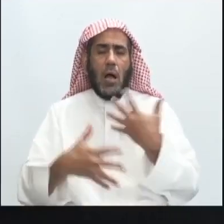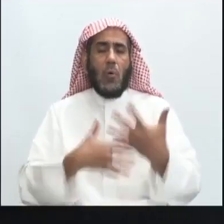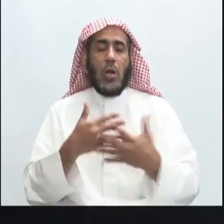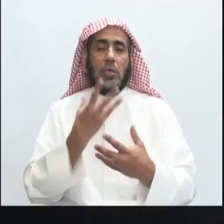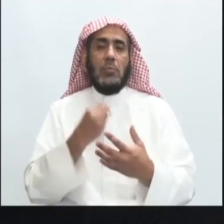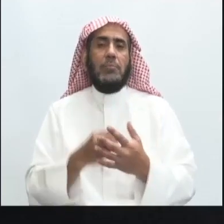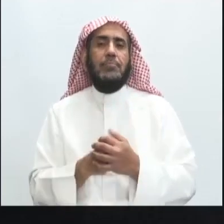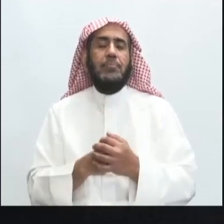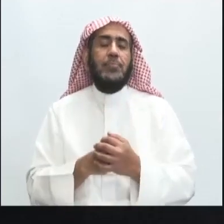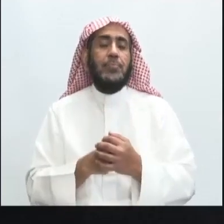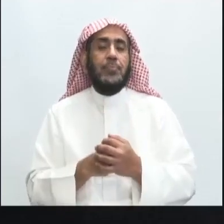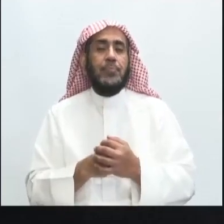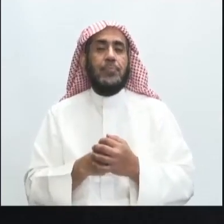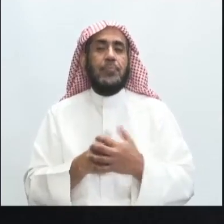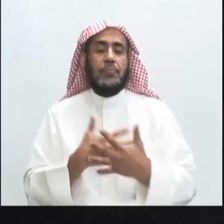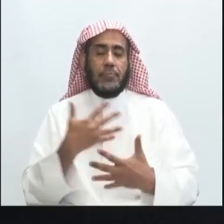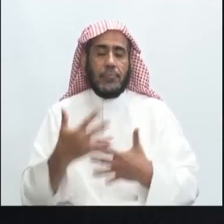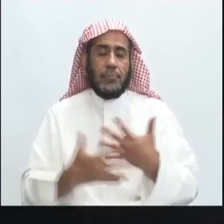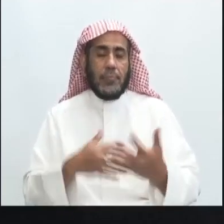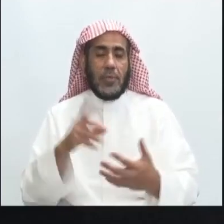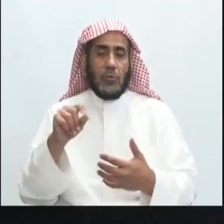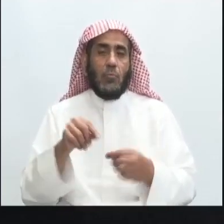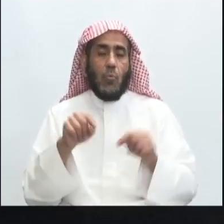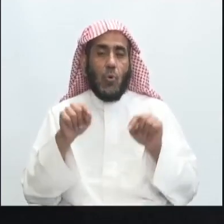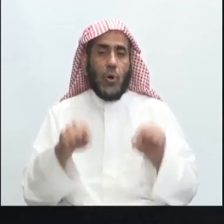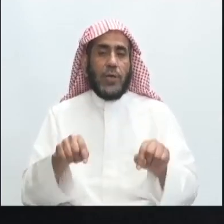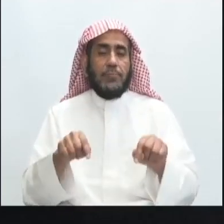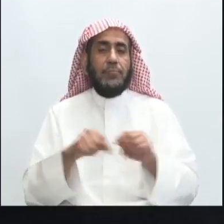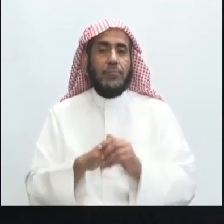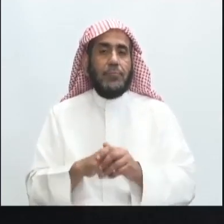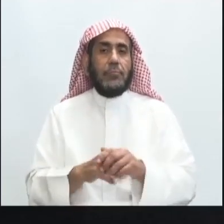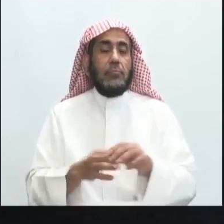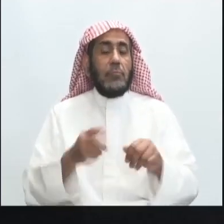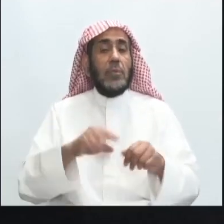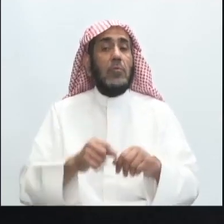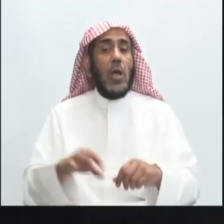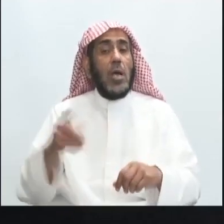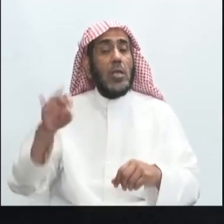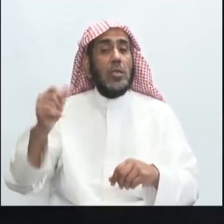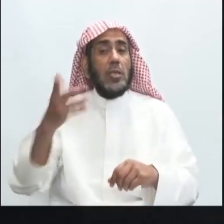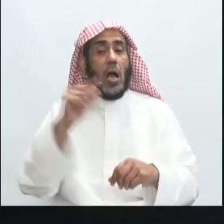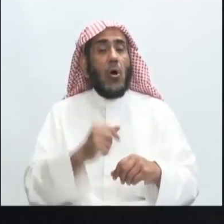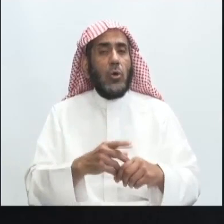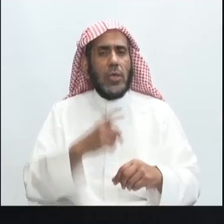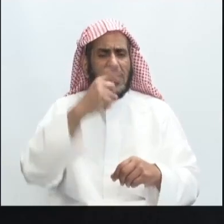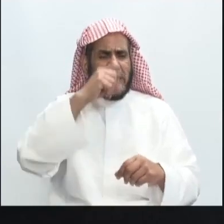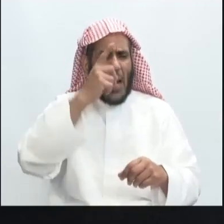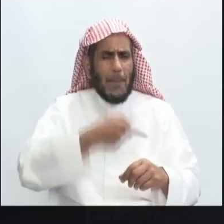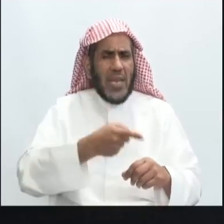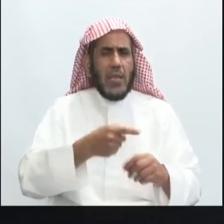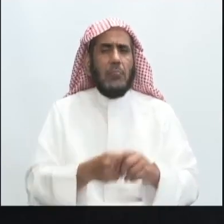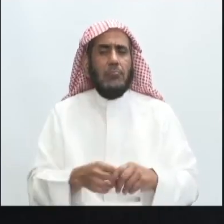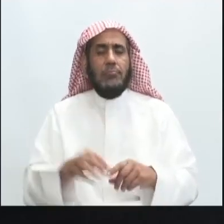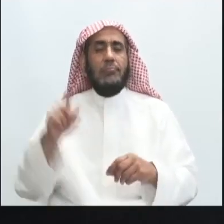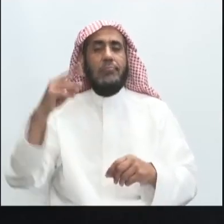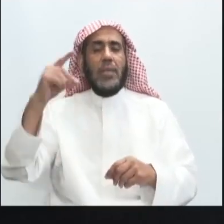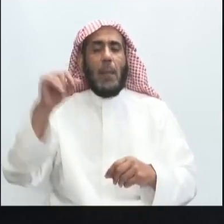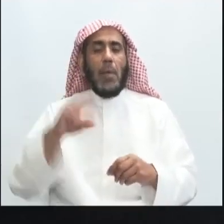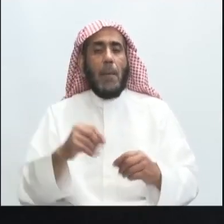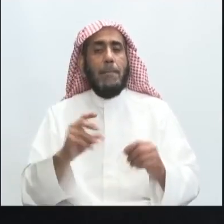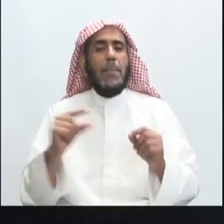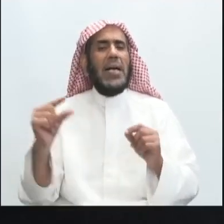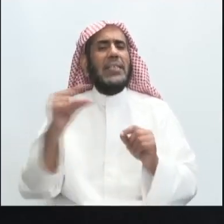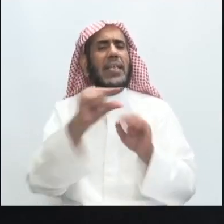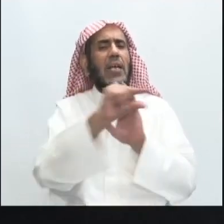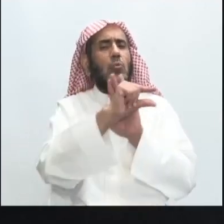جميل احسنتم هنا ايضا انشاء طلبي انشاء طلبي طيب ما